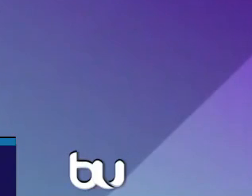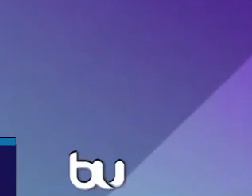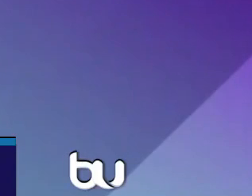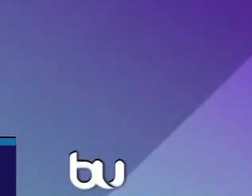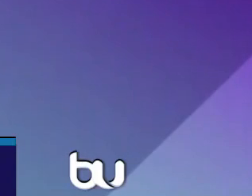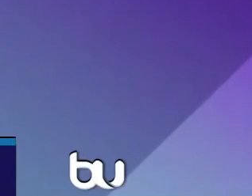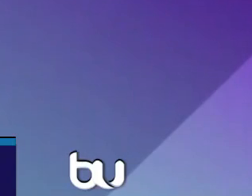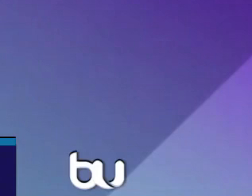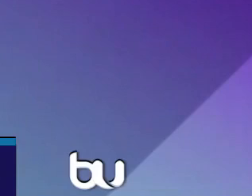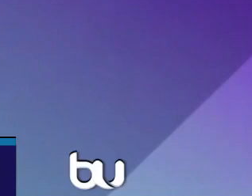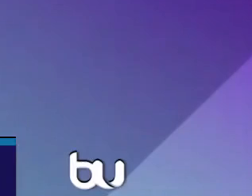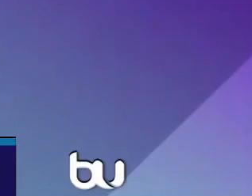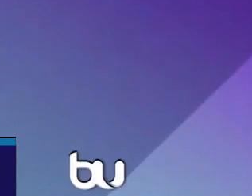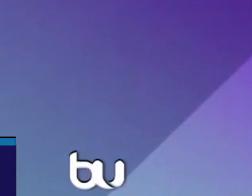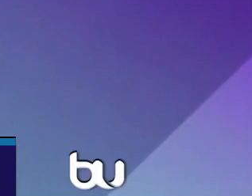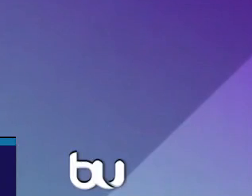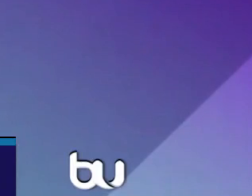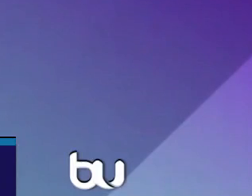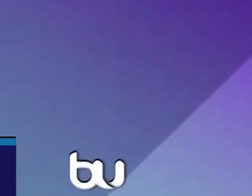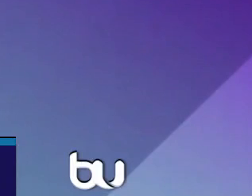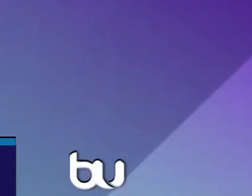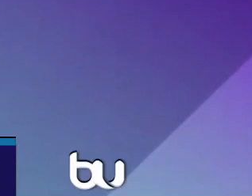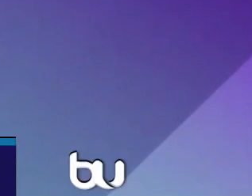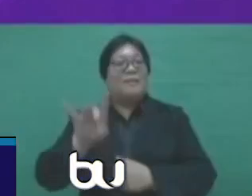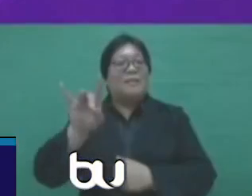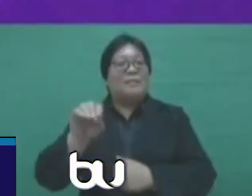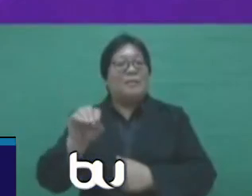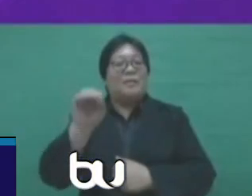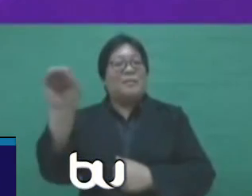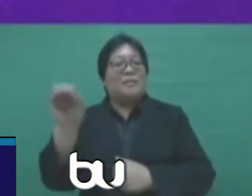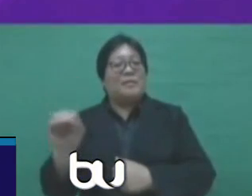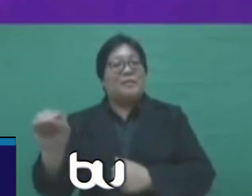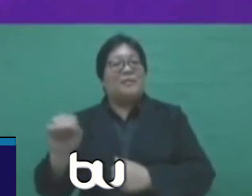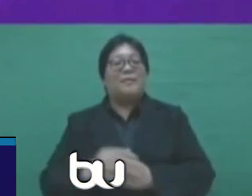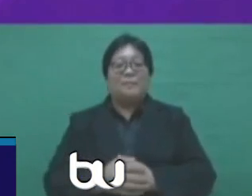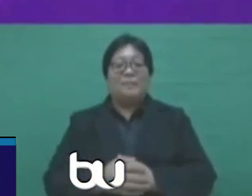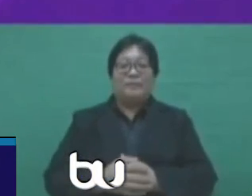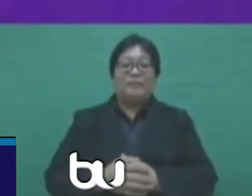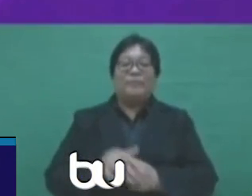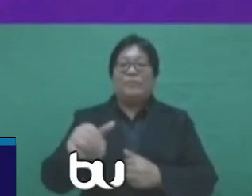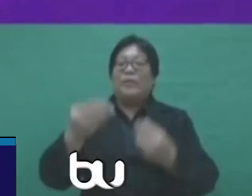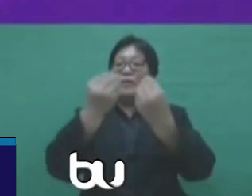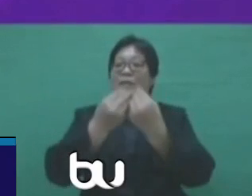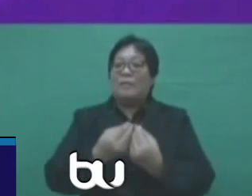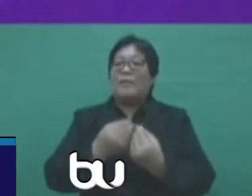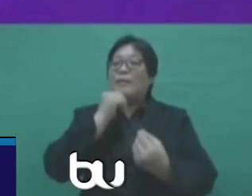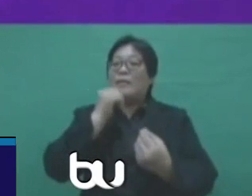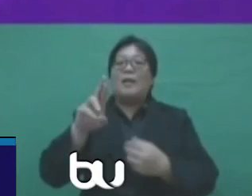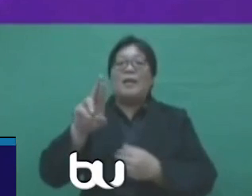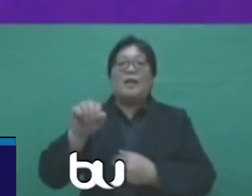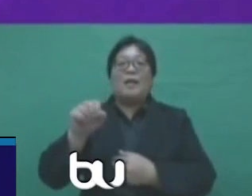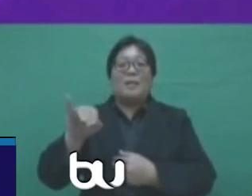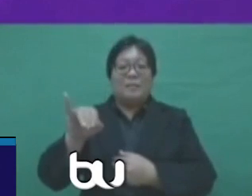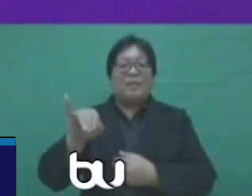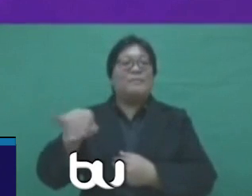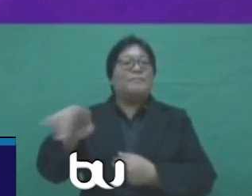maya siang tadi. Teks ucapan beliau dibaca oleh Menteri Sumber Manusia Datuk Seri M. Saravanan. Tambahnya, IPEF 2021